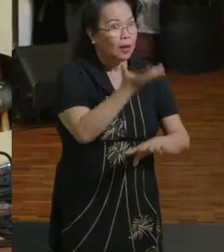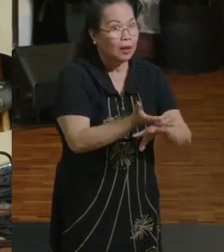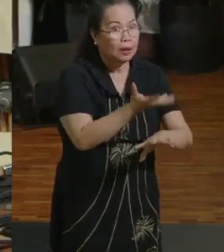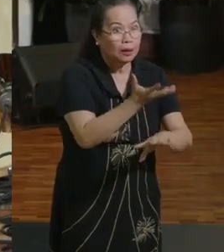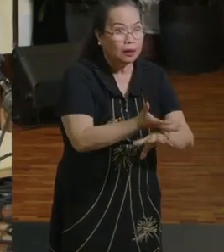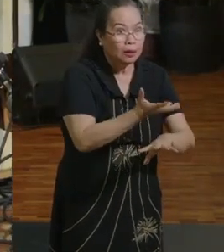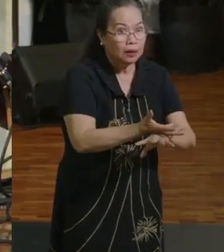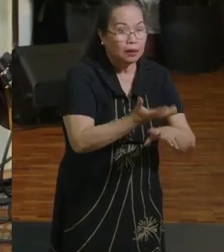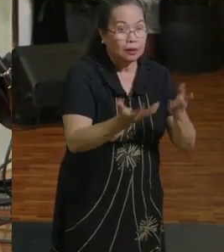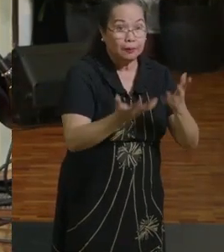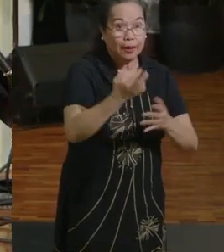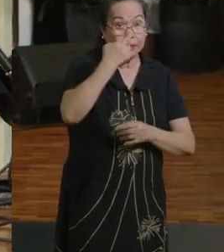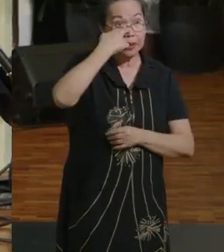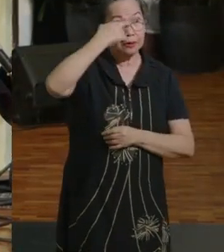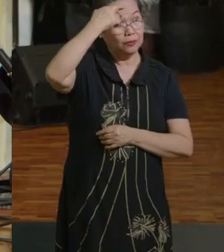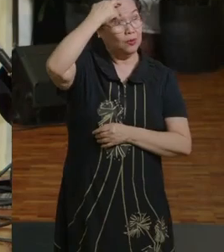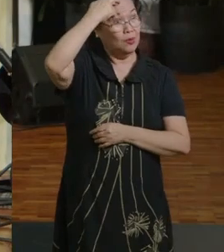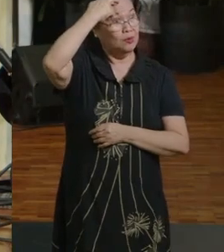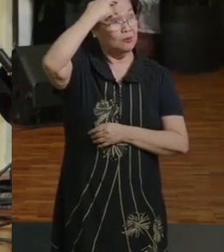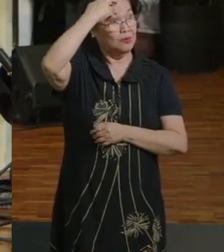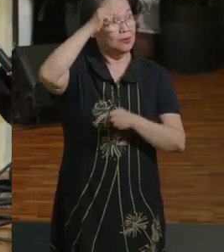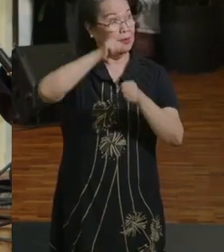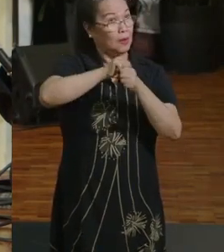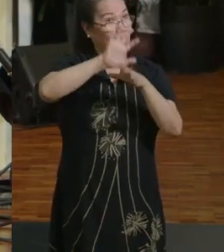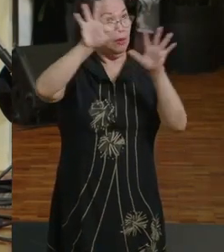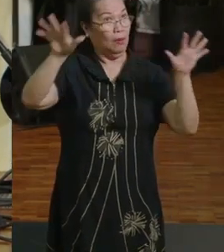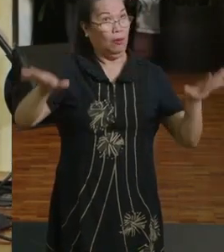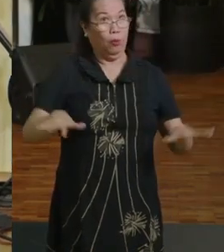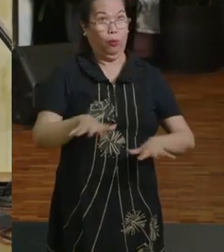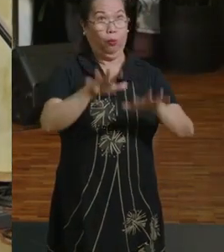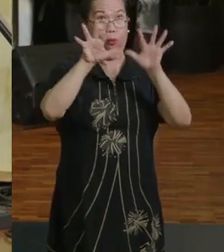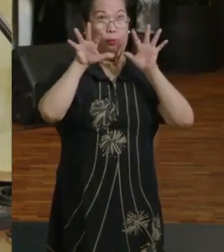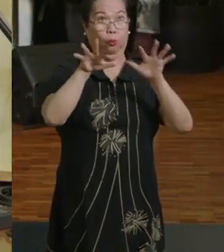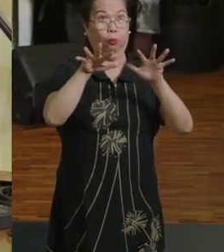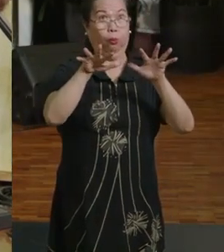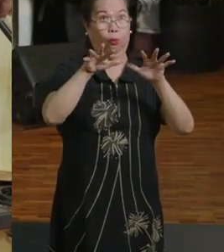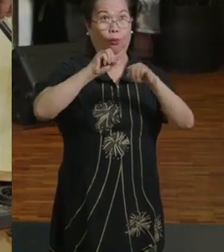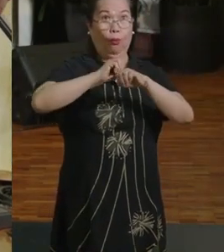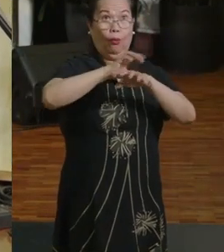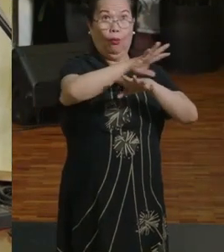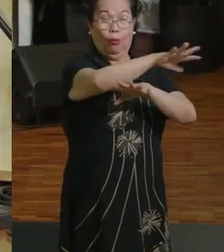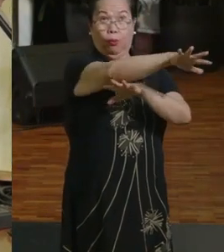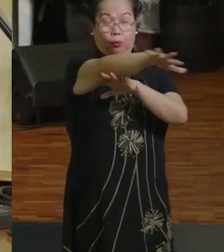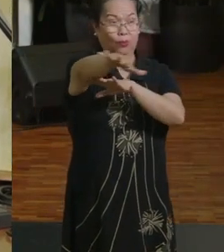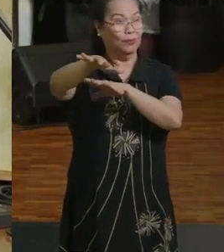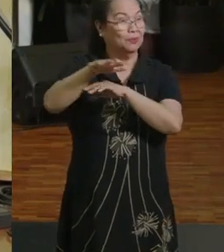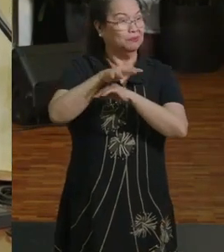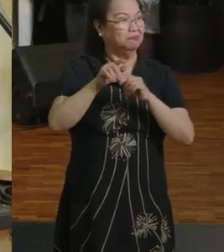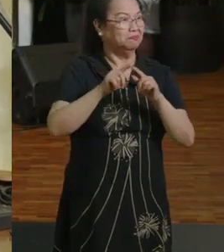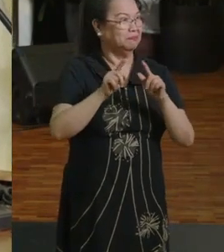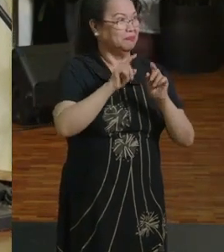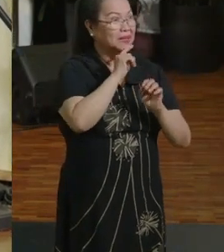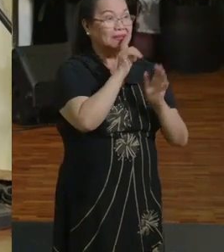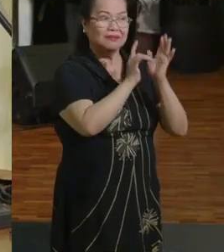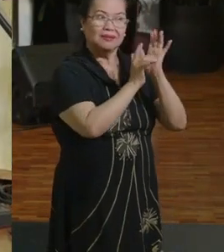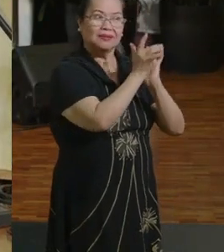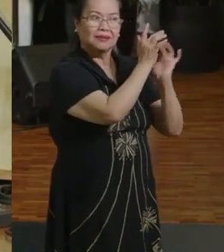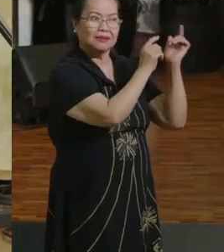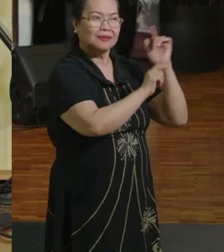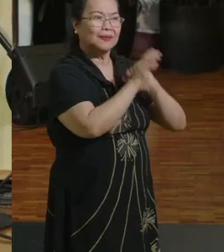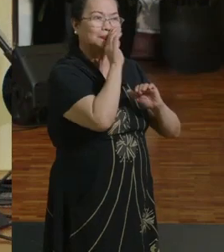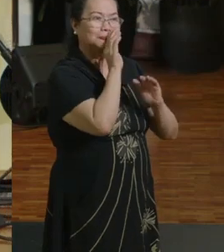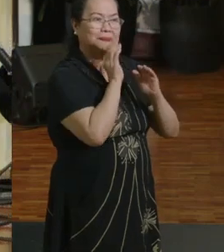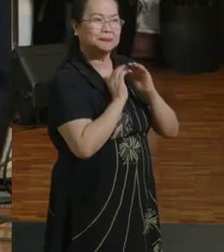sa Rome, para lalong malawak ang kanyang impluensya. Ang pagkakaalam